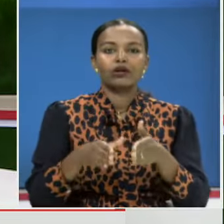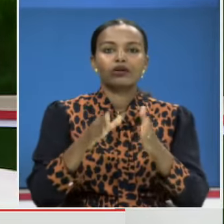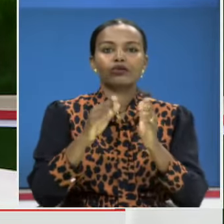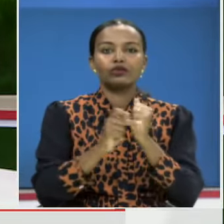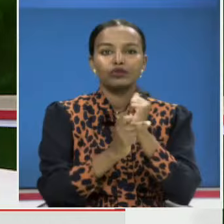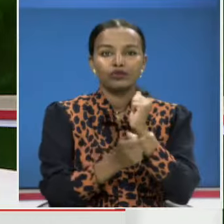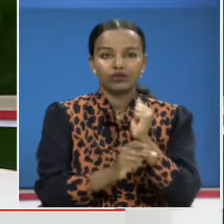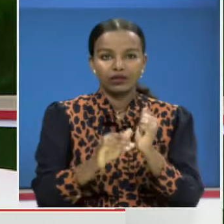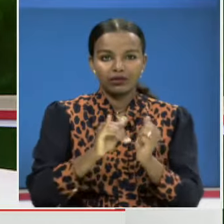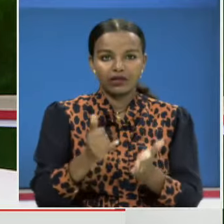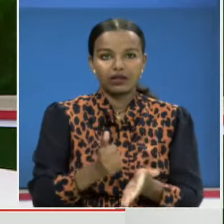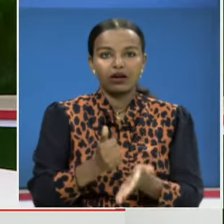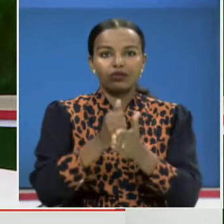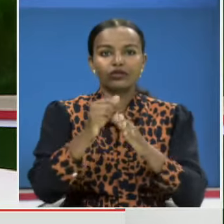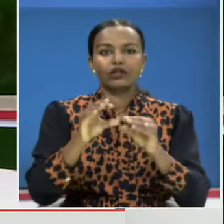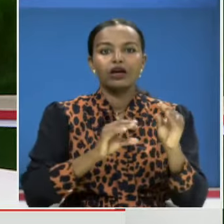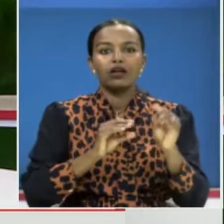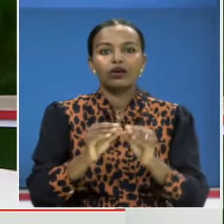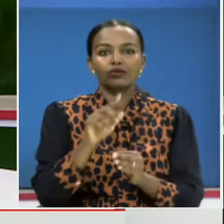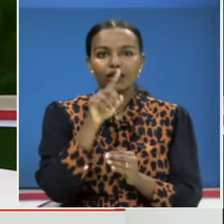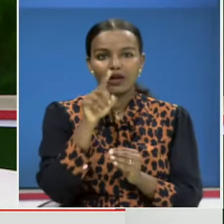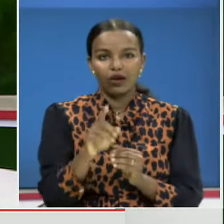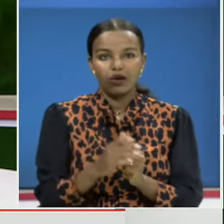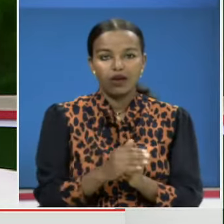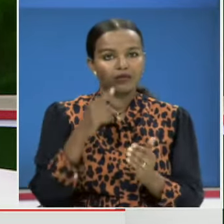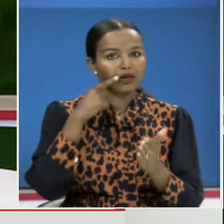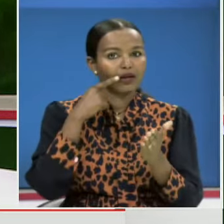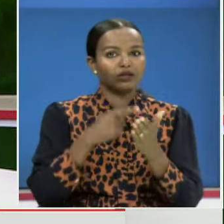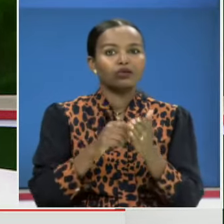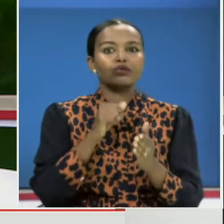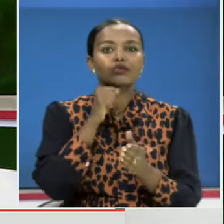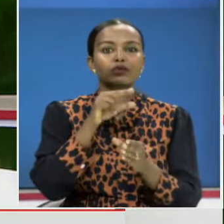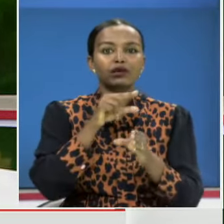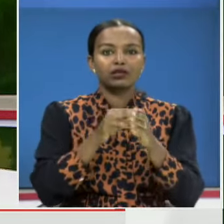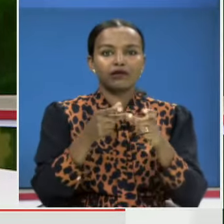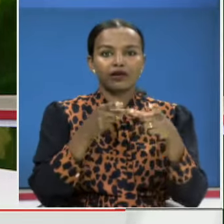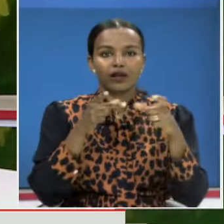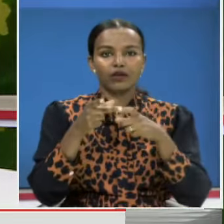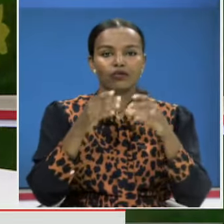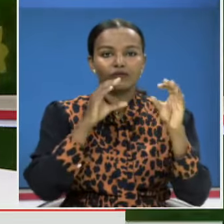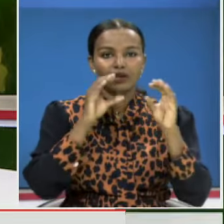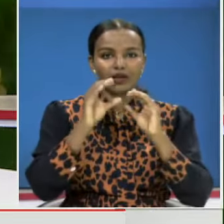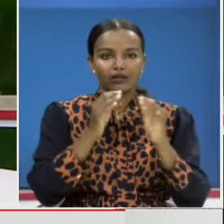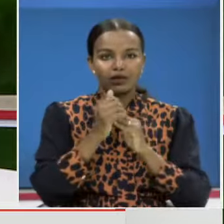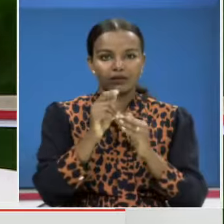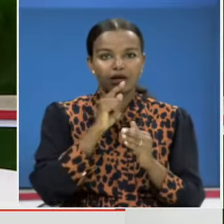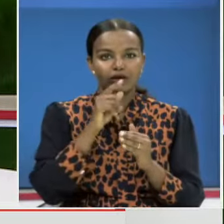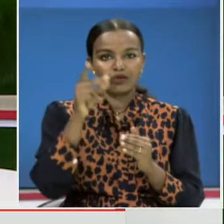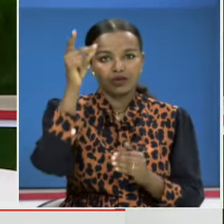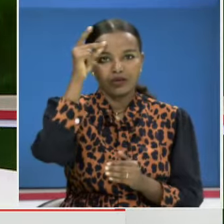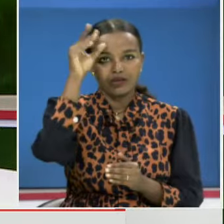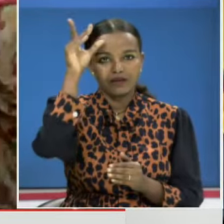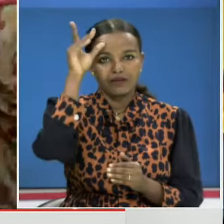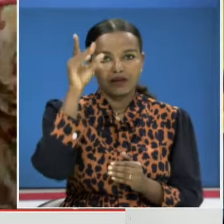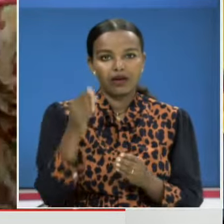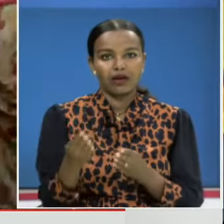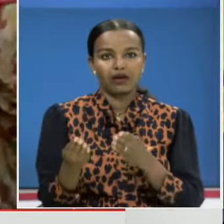ድርጅቶች መሰል ድጋፎችን እንዲያደርጉላቸው ጠይቀዋል። መረጃው የኦሮሞ ብሔረሰብ አስተዳደር ኮሚኒኬሽን መምሪያ ነው። የሸዋ አስከፊ